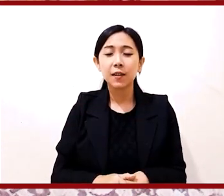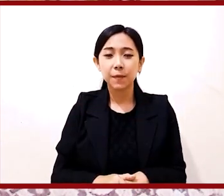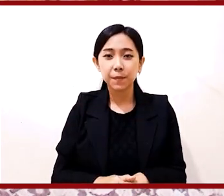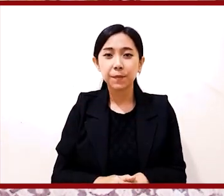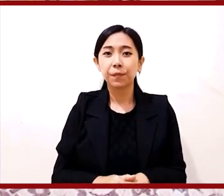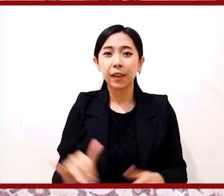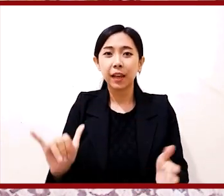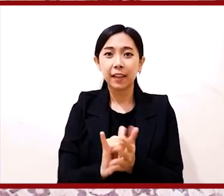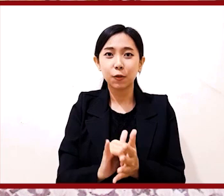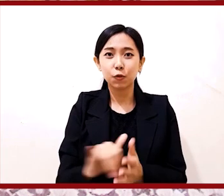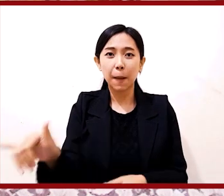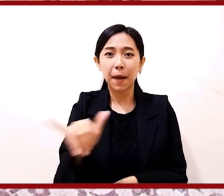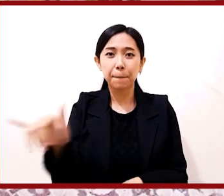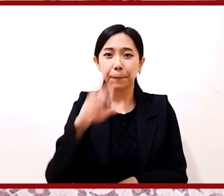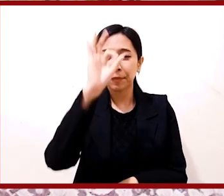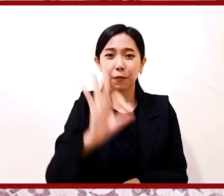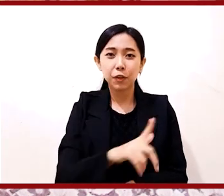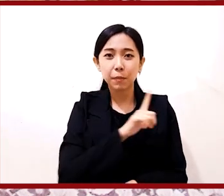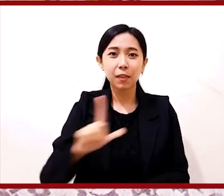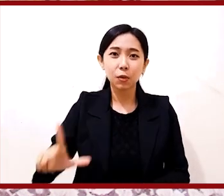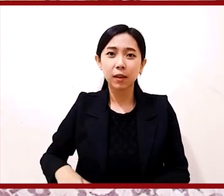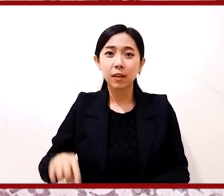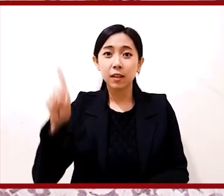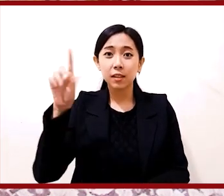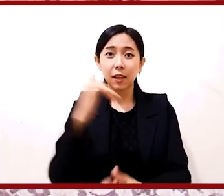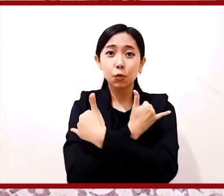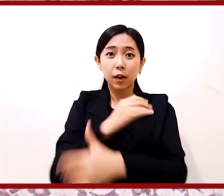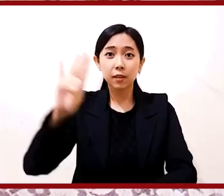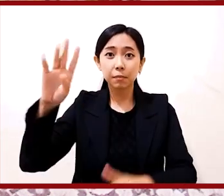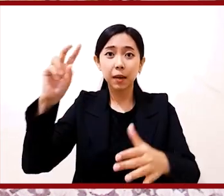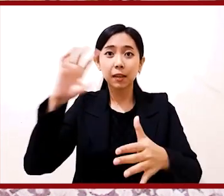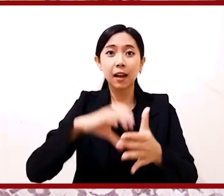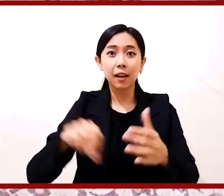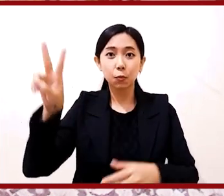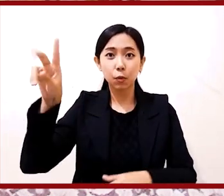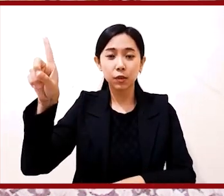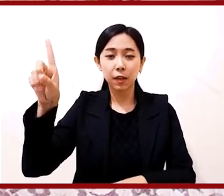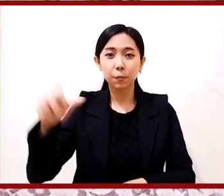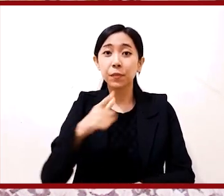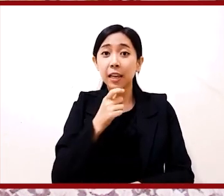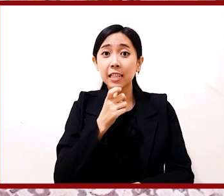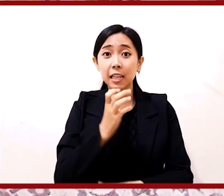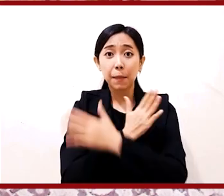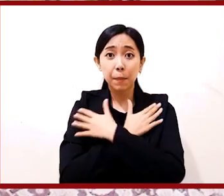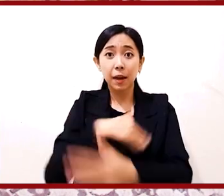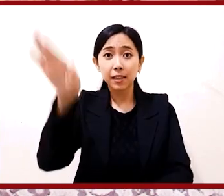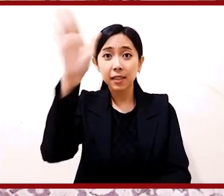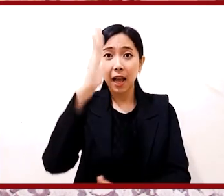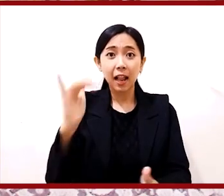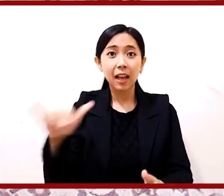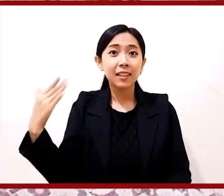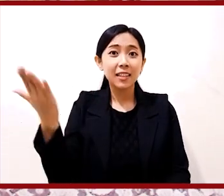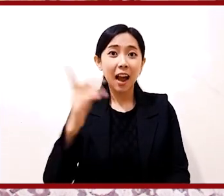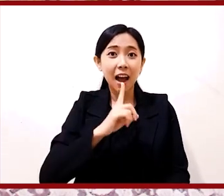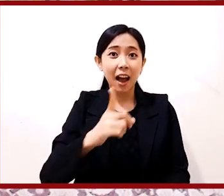lain. Dan ini sesuai dengan firman Tuhan dalam 1 Yohanes 4 ayat 21. Barang siapa